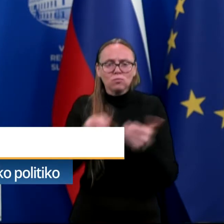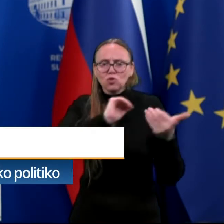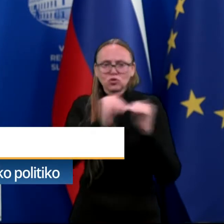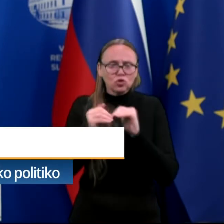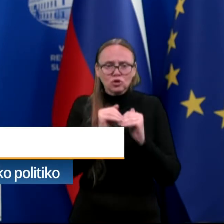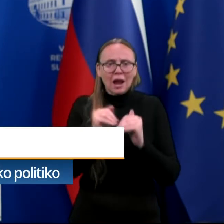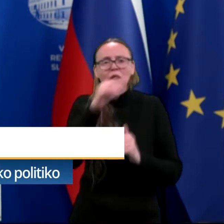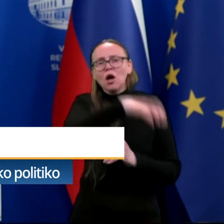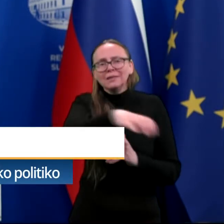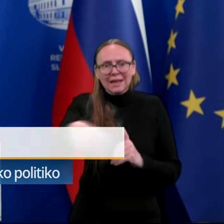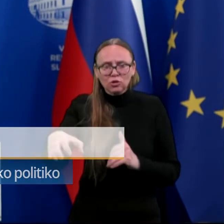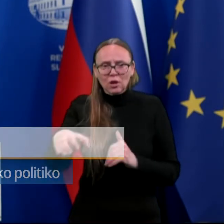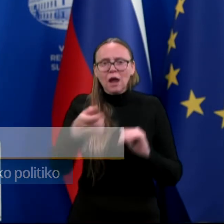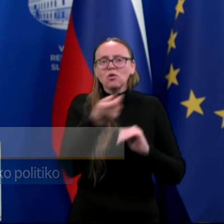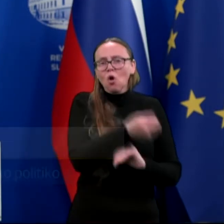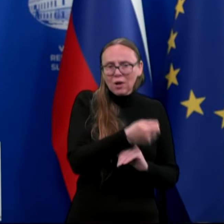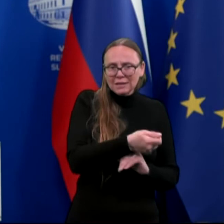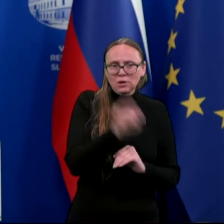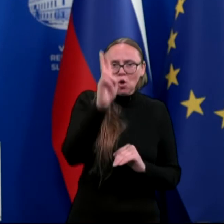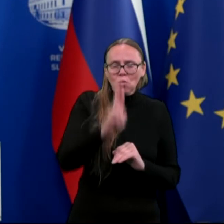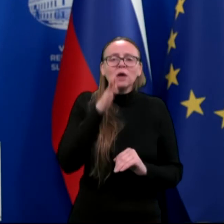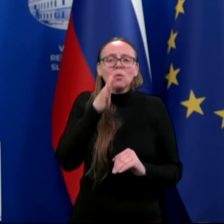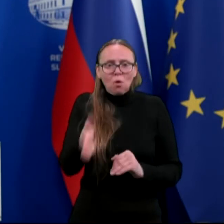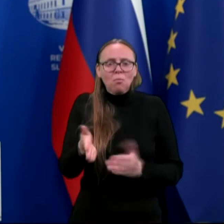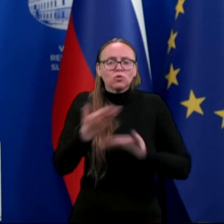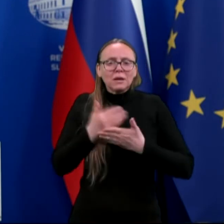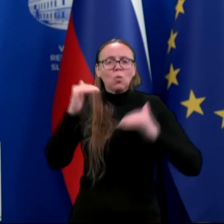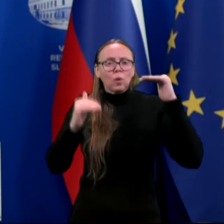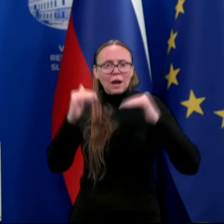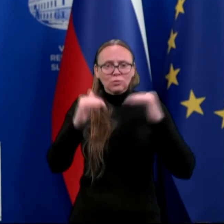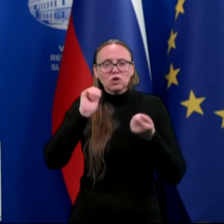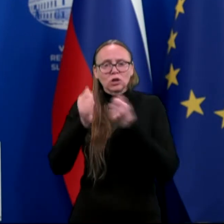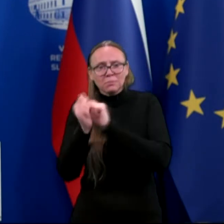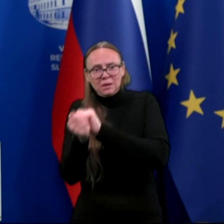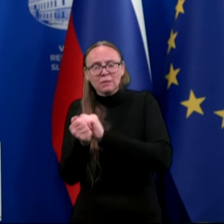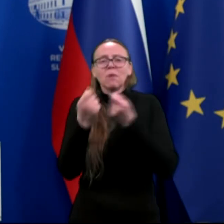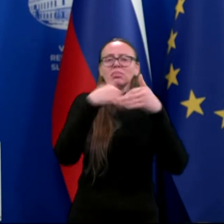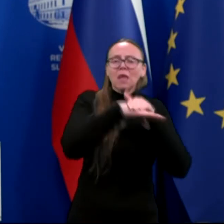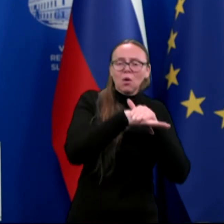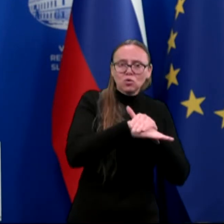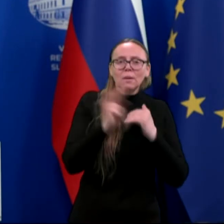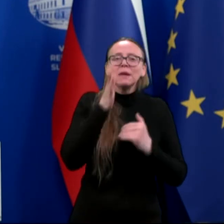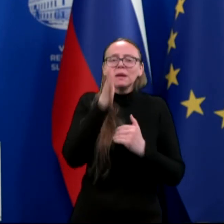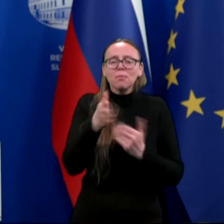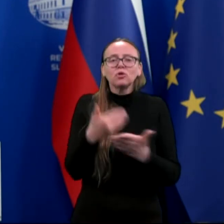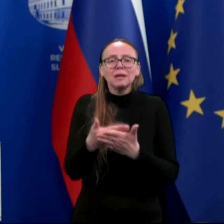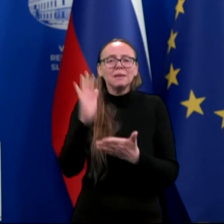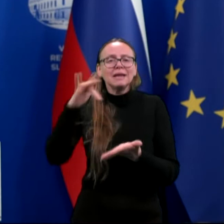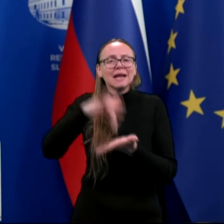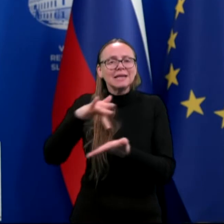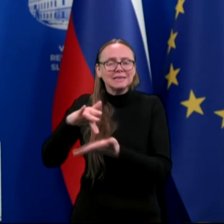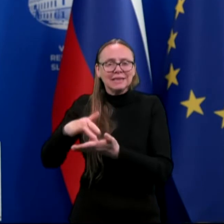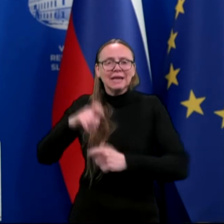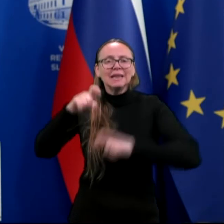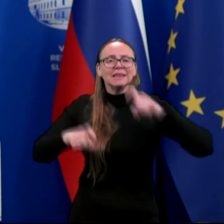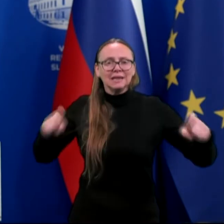socialno, teritorijalno kohezijo Unije, kar bomo dosegli z uravnoteženimi reformami in naložbami, ki bodo temeljile na ciljih